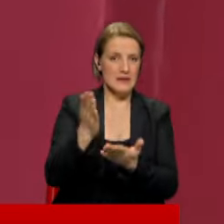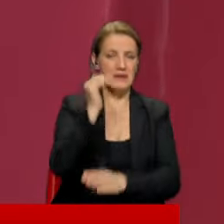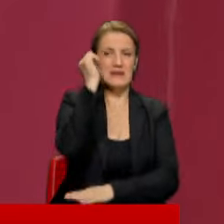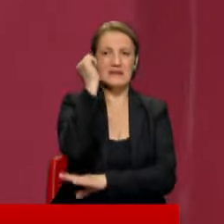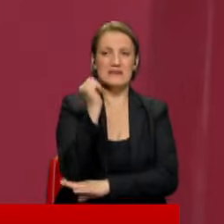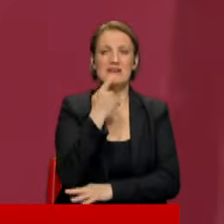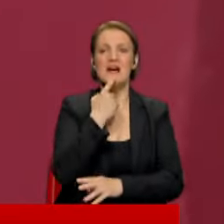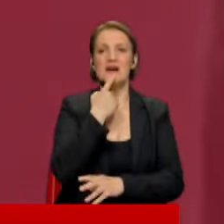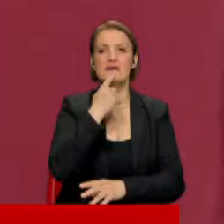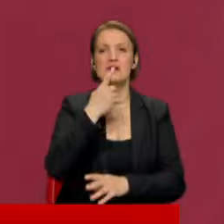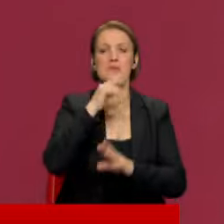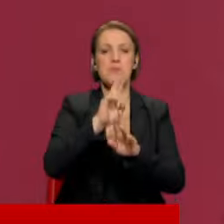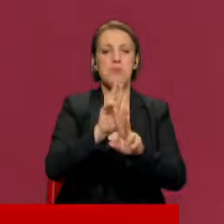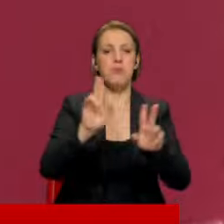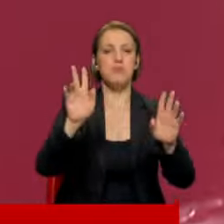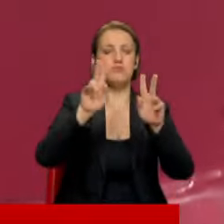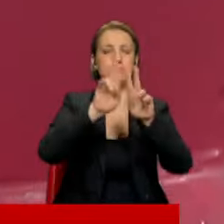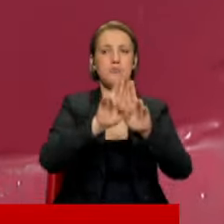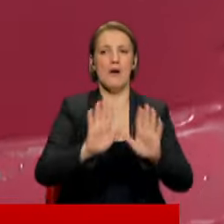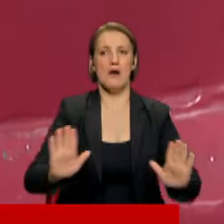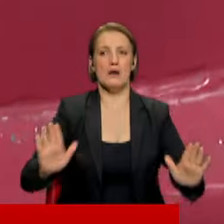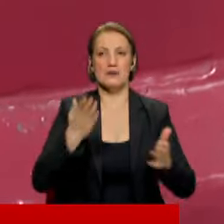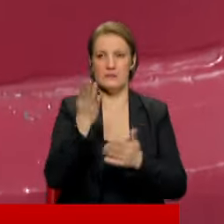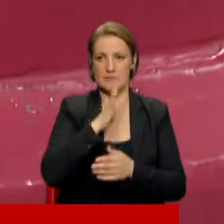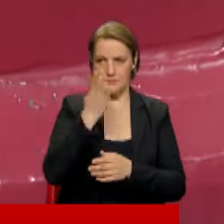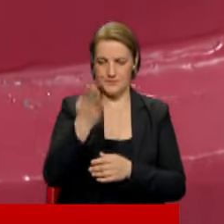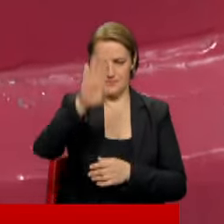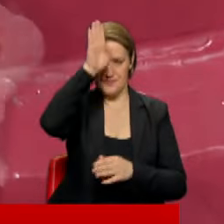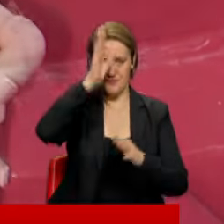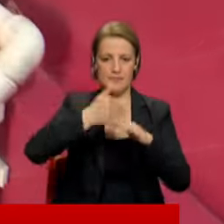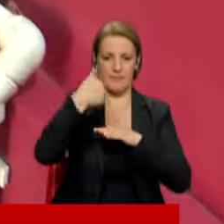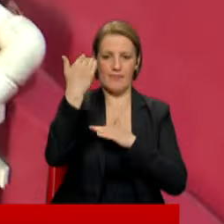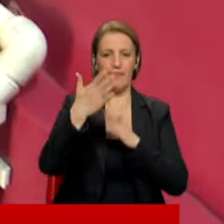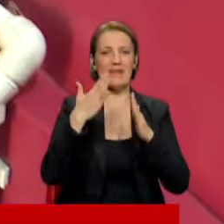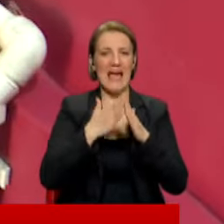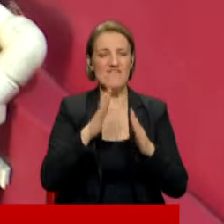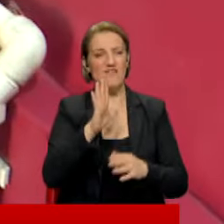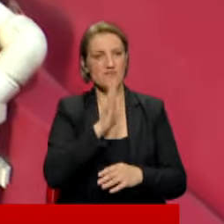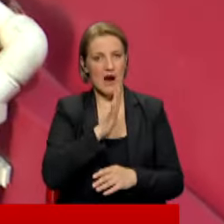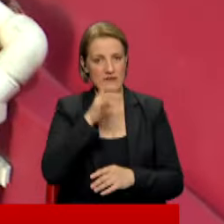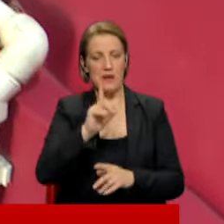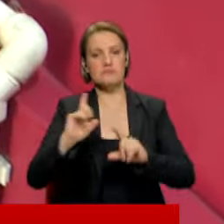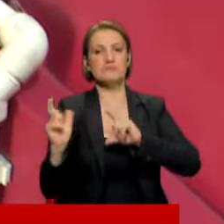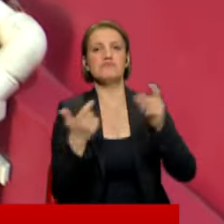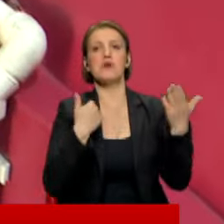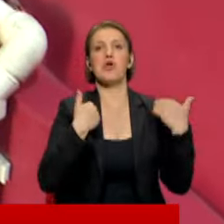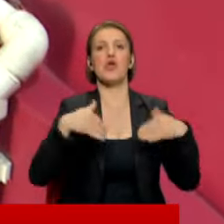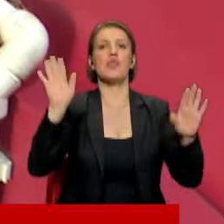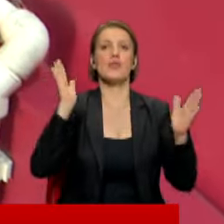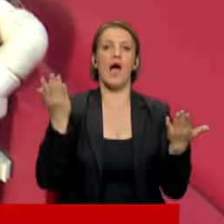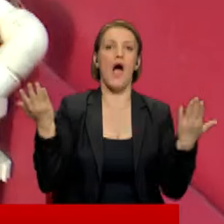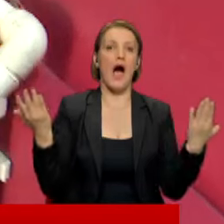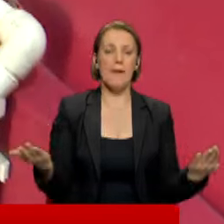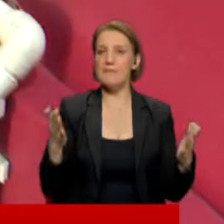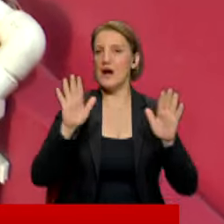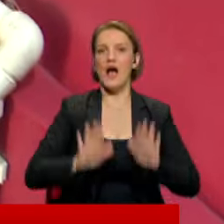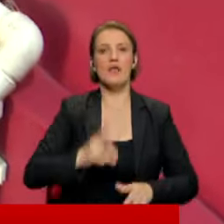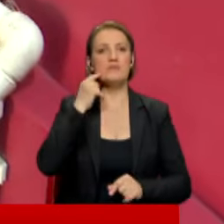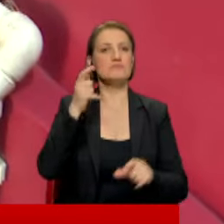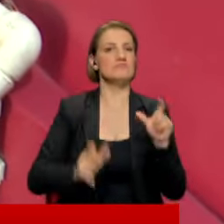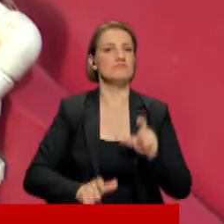durumu derin bir yarık var Taşıyıcı kolonlarında İstanbul dışında evi yeri olanlar taşınıp gittiler ama Geriye